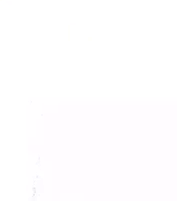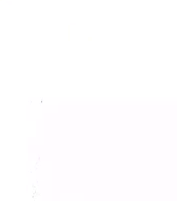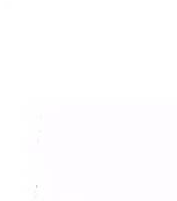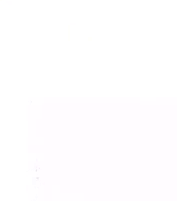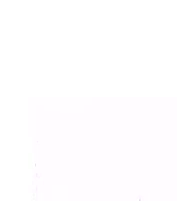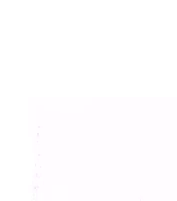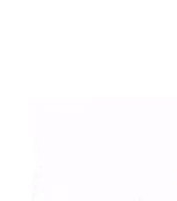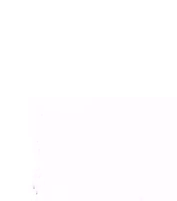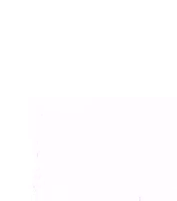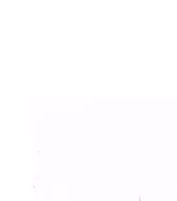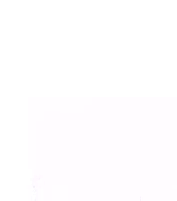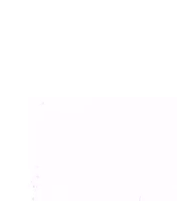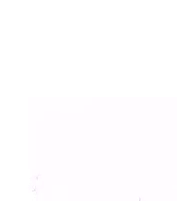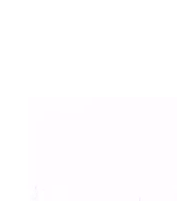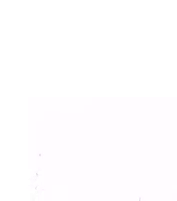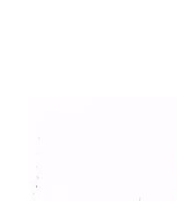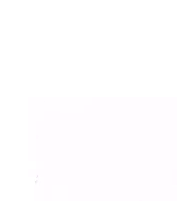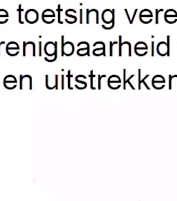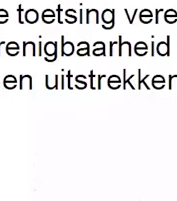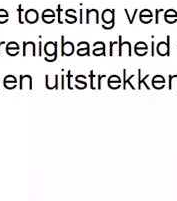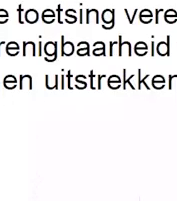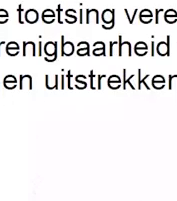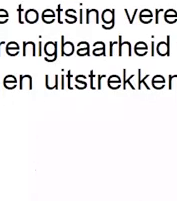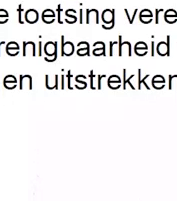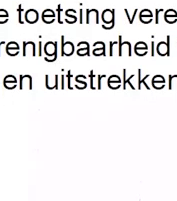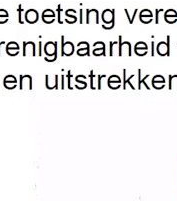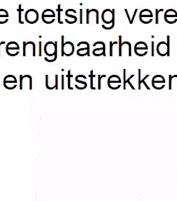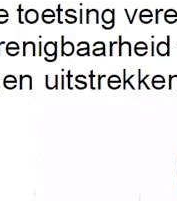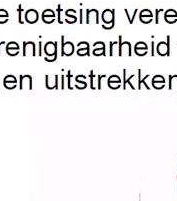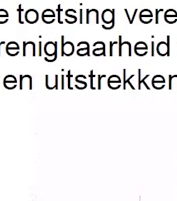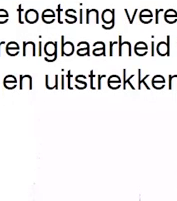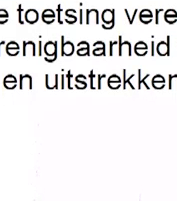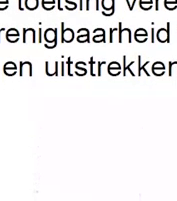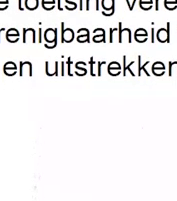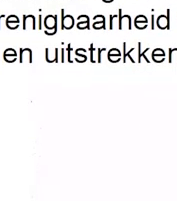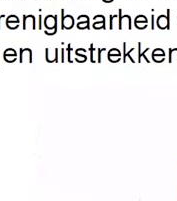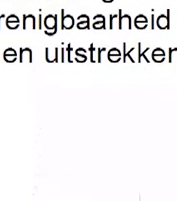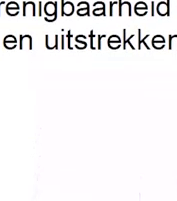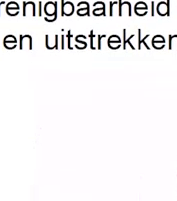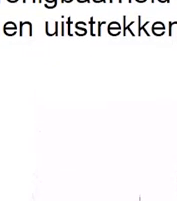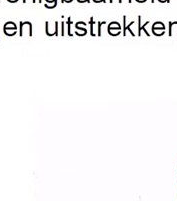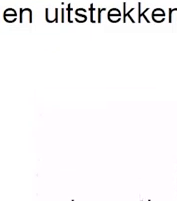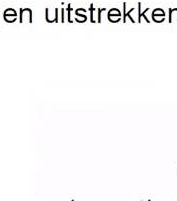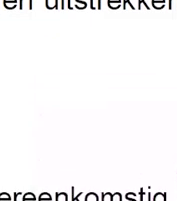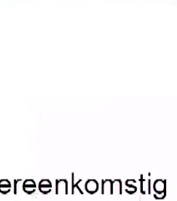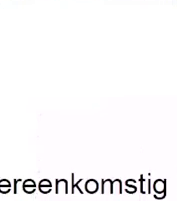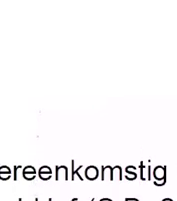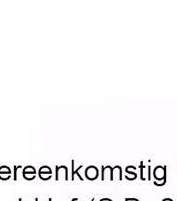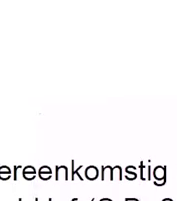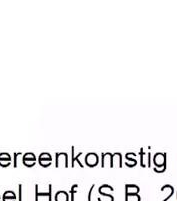belangen daadwerkelijk ook zijn aangetast. De rechtsmacht en uitgangspunten.